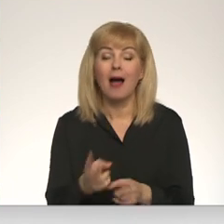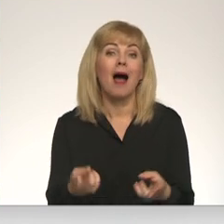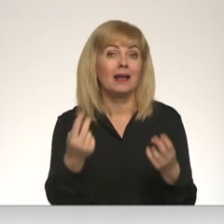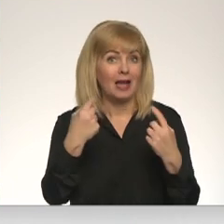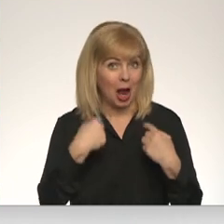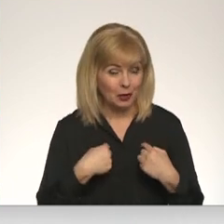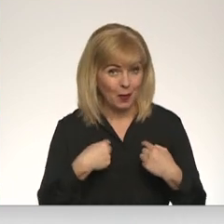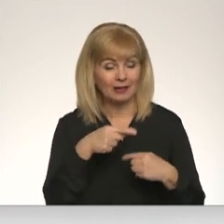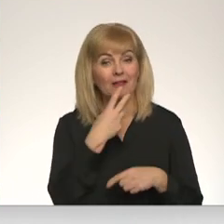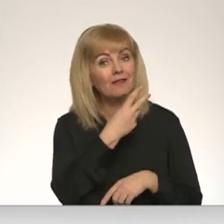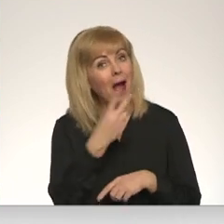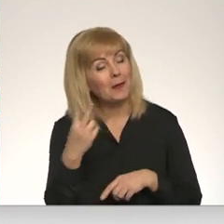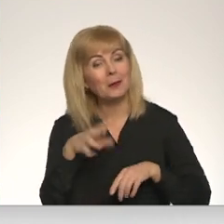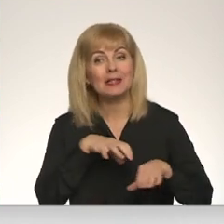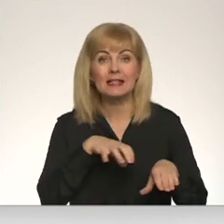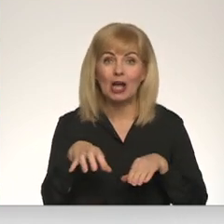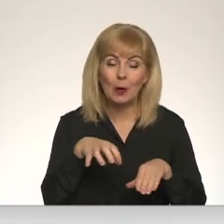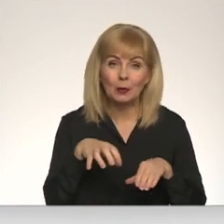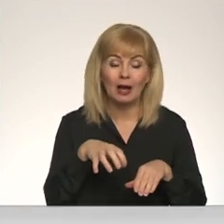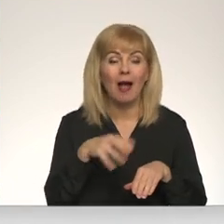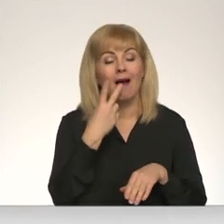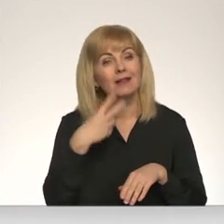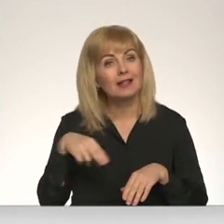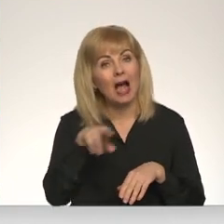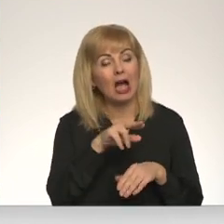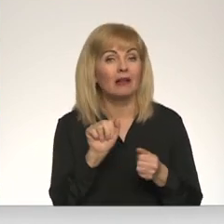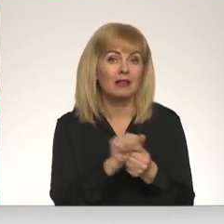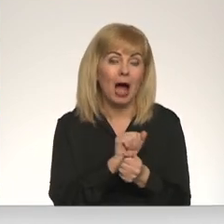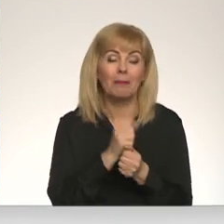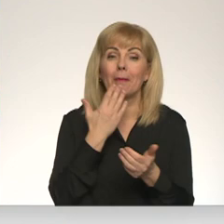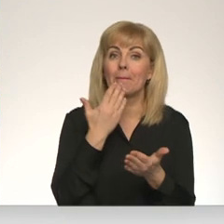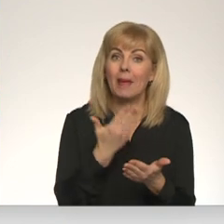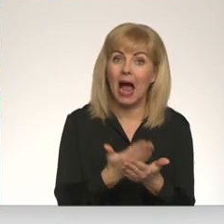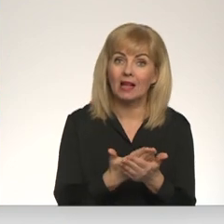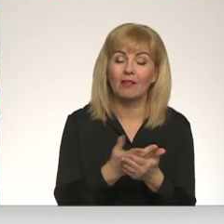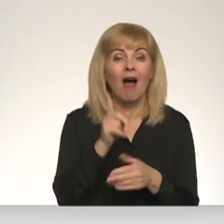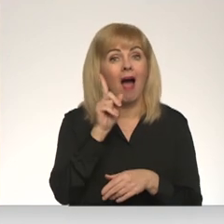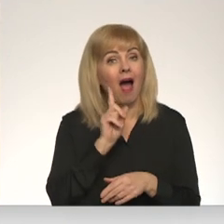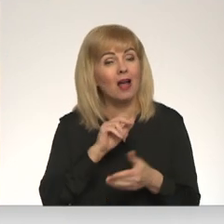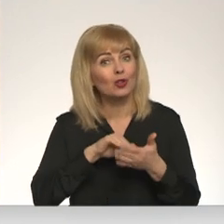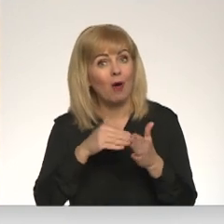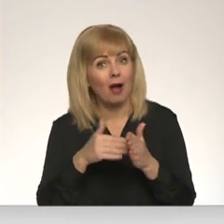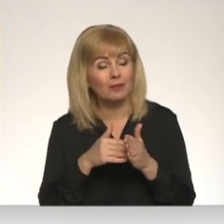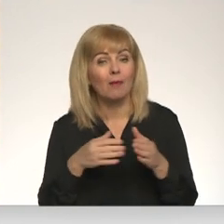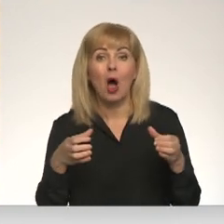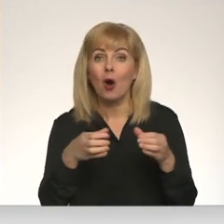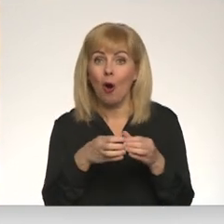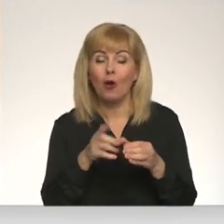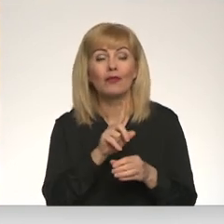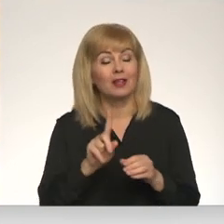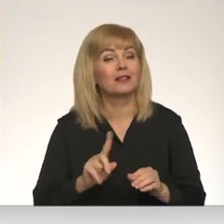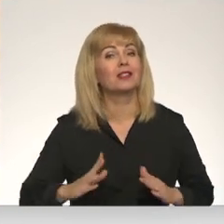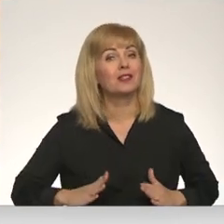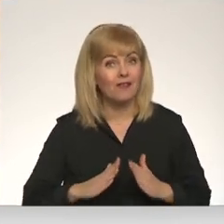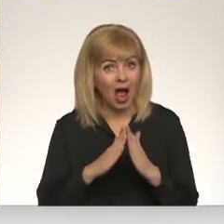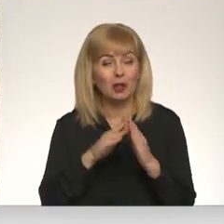ierodas ar vērot dzīvniekus vai baudīt dabu, piedāvāt viņiem arī tādus vērtus apstākļus. Kolektīvam tie esot svētki,